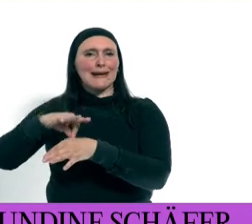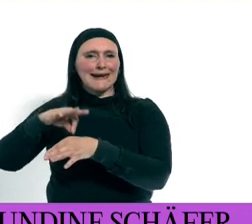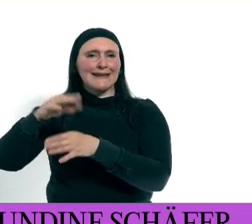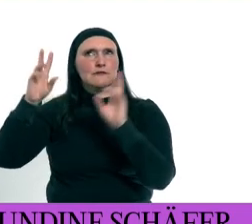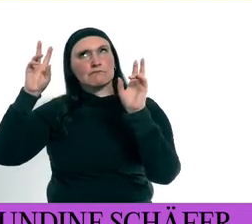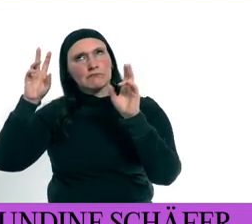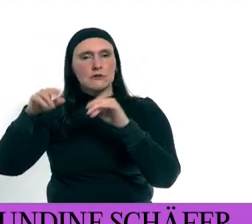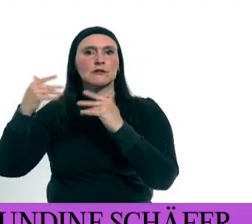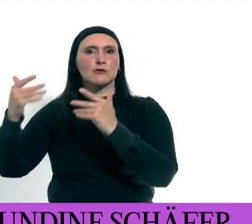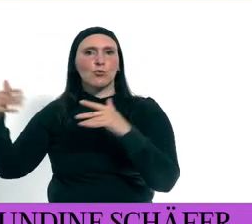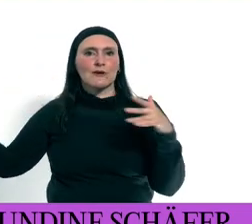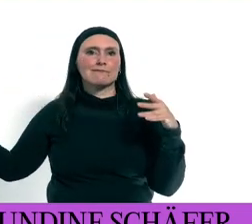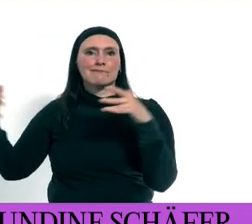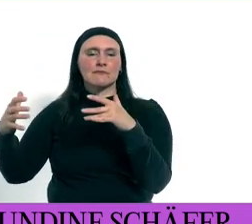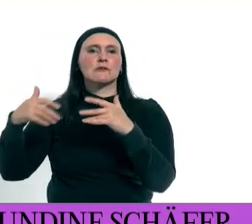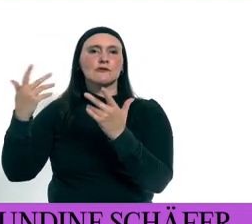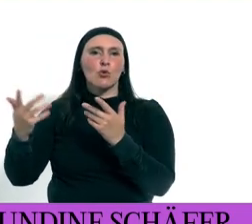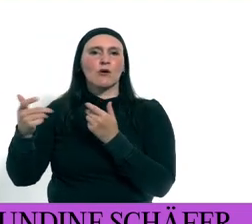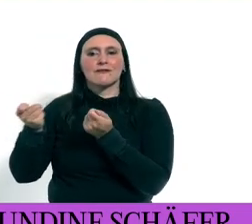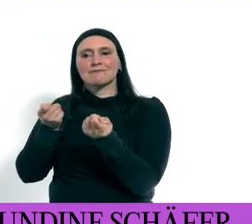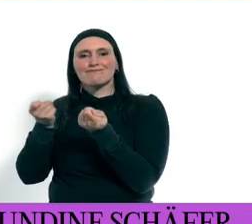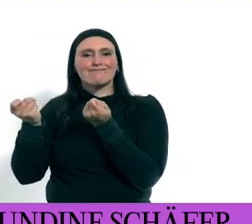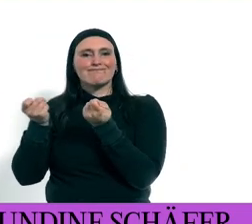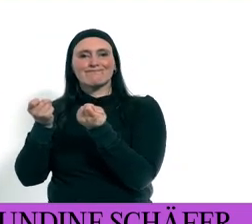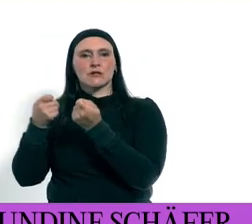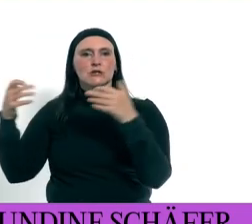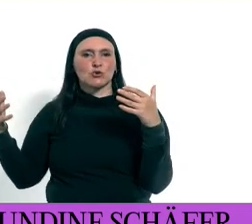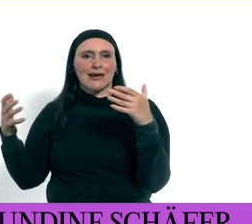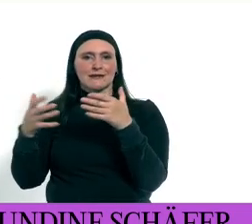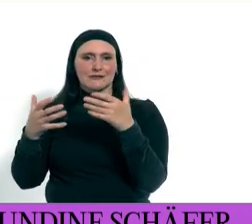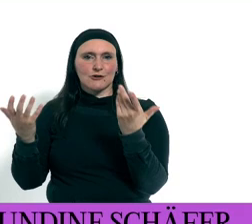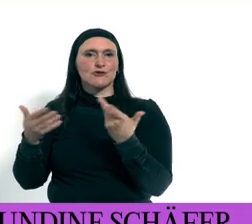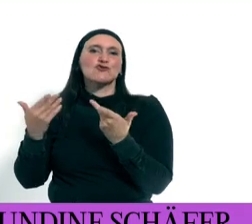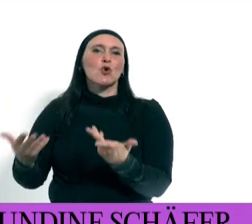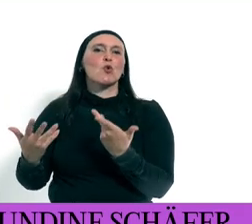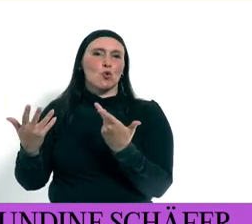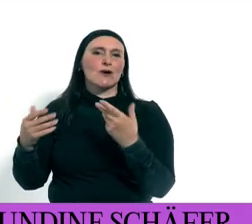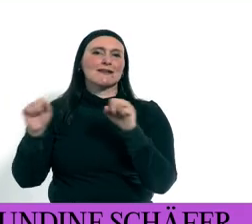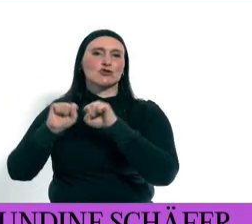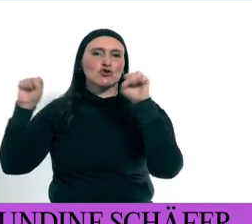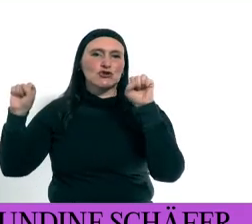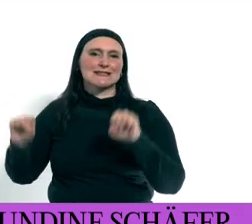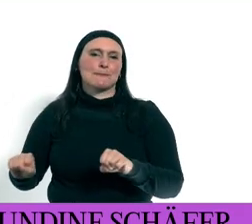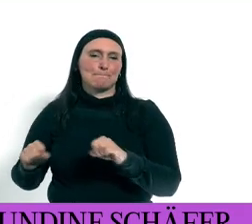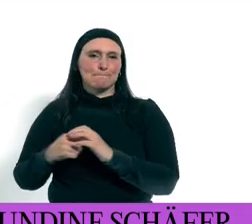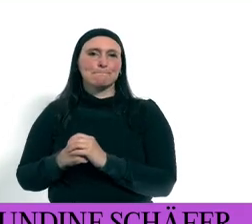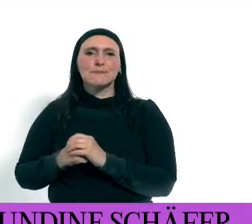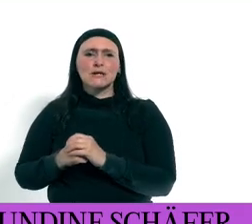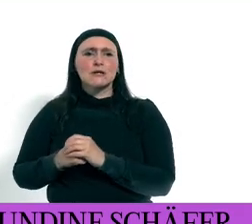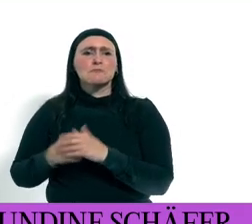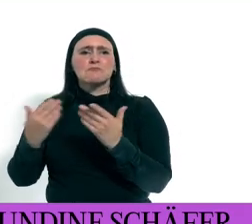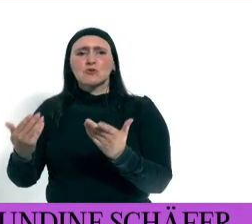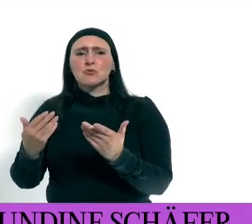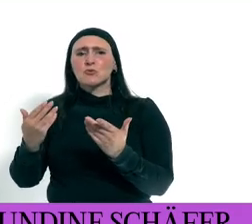einem Projekt und das in Anlehnung an die Systeme der Bienen, die ja eine